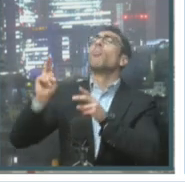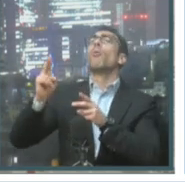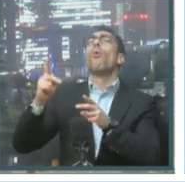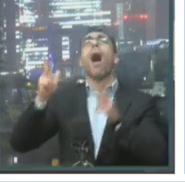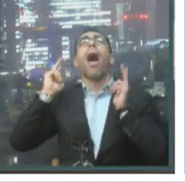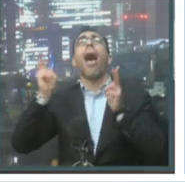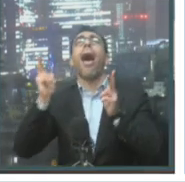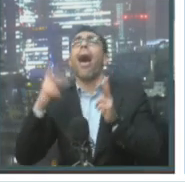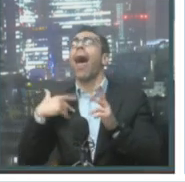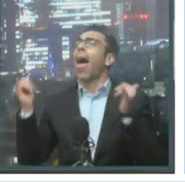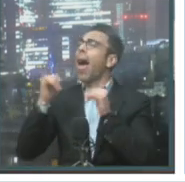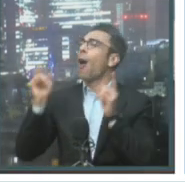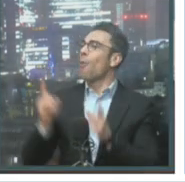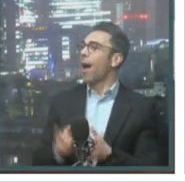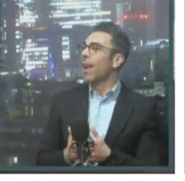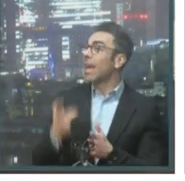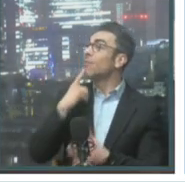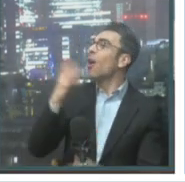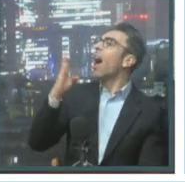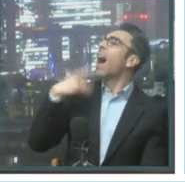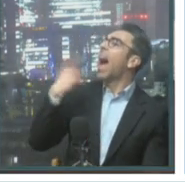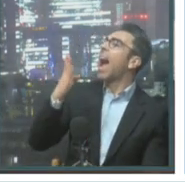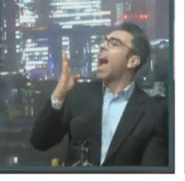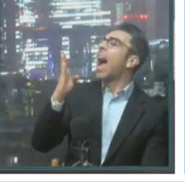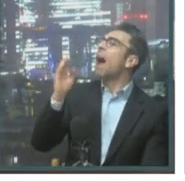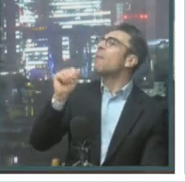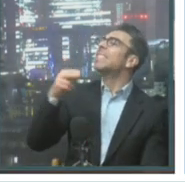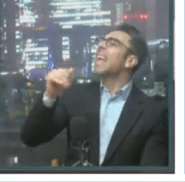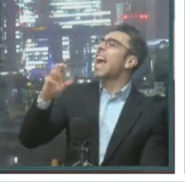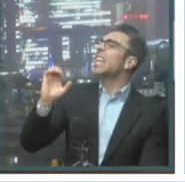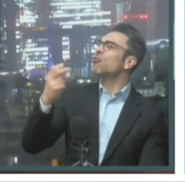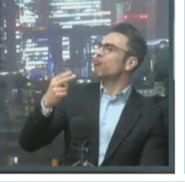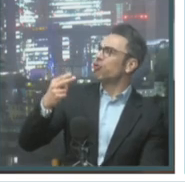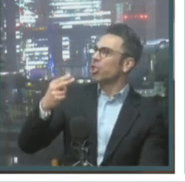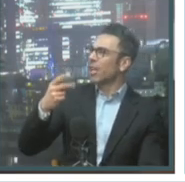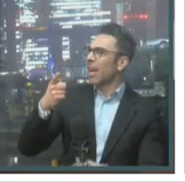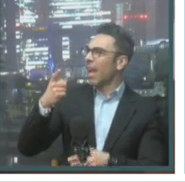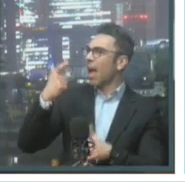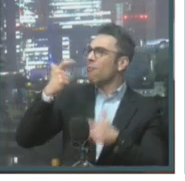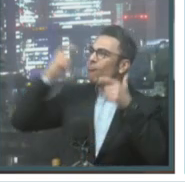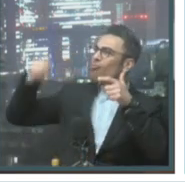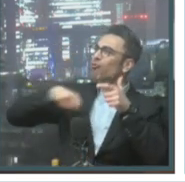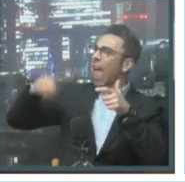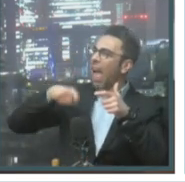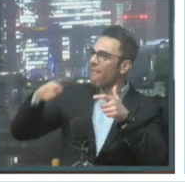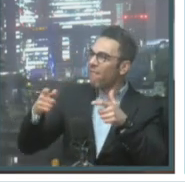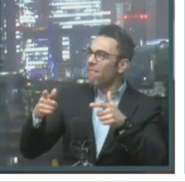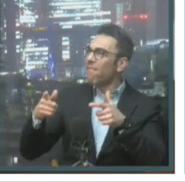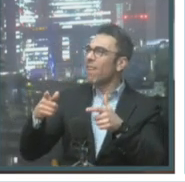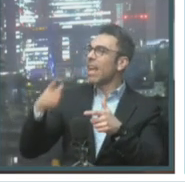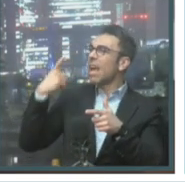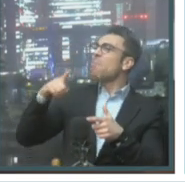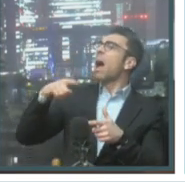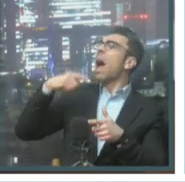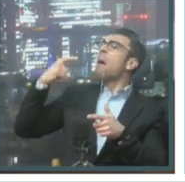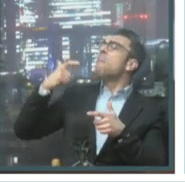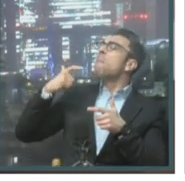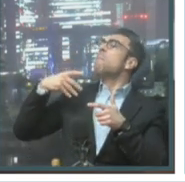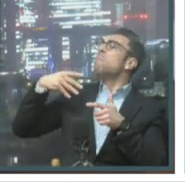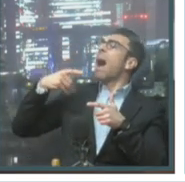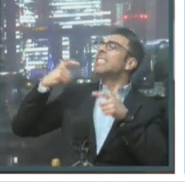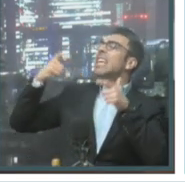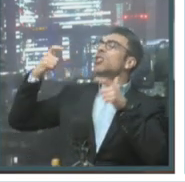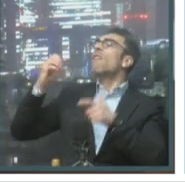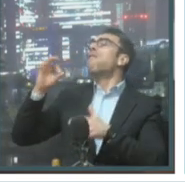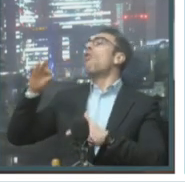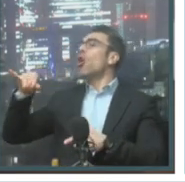fare bastiani ci ho visto una specie di bastianich anche di masterchef masterchef oni una cosa del genere di chiamate